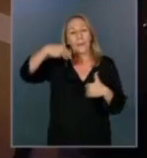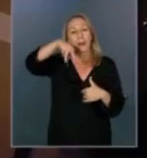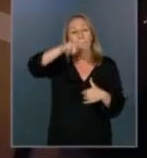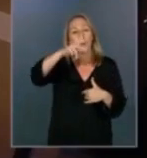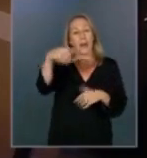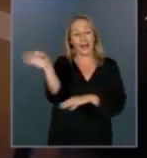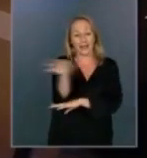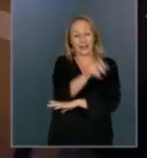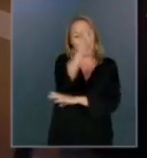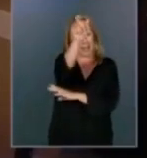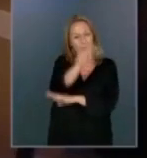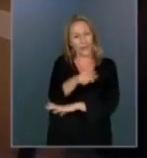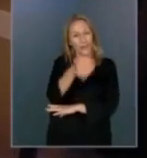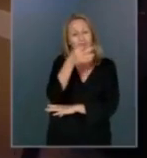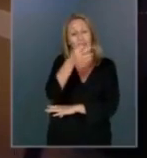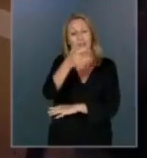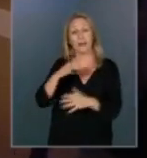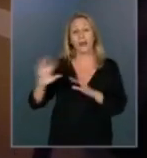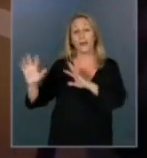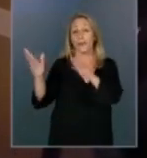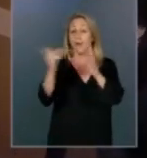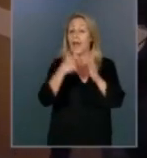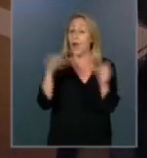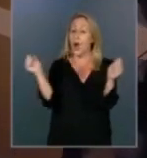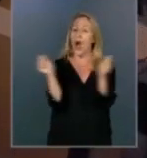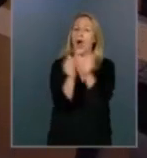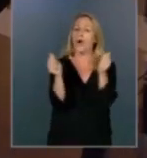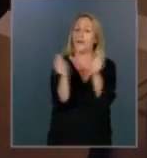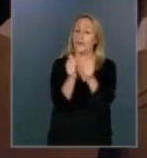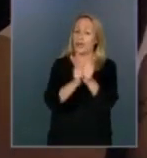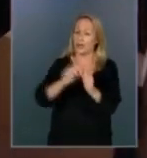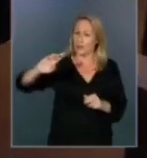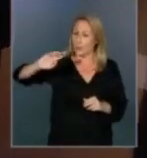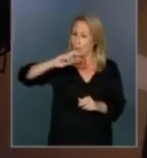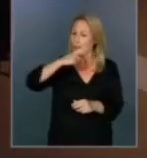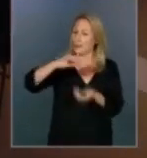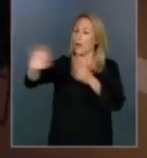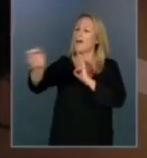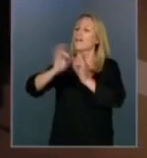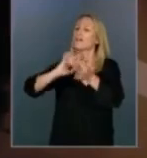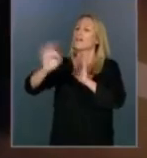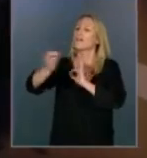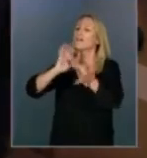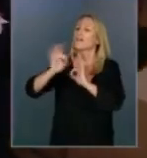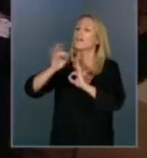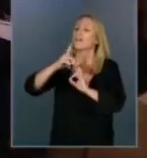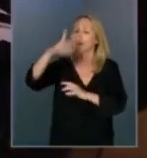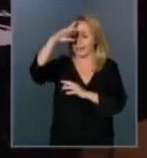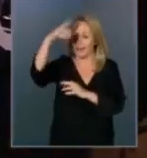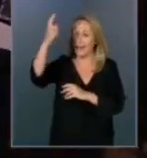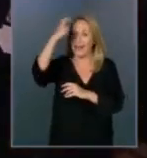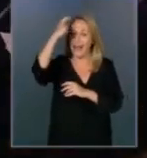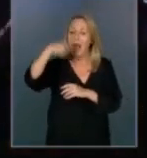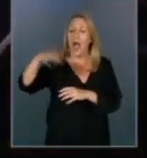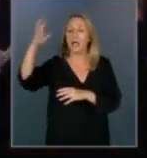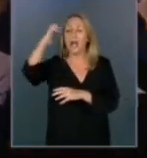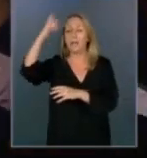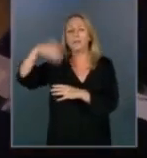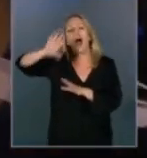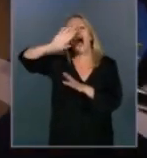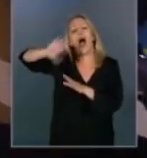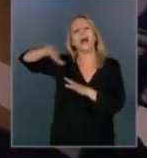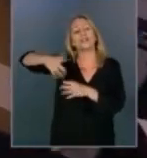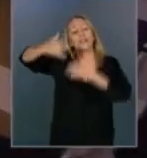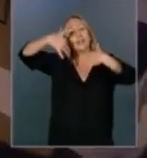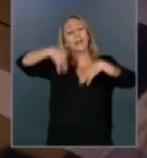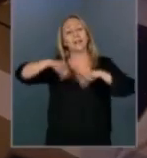να πανηγυρίσει, διότι ως φίλος του Πρωθυπουργού τον έπεισε να αγνοήσει την επιστημονική κοινότητα και